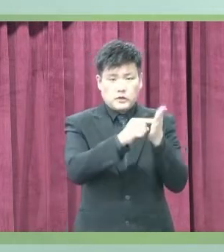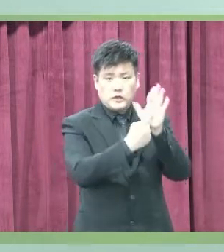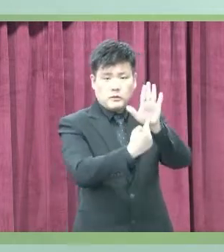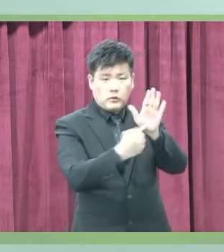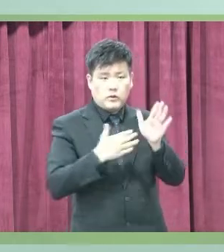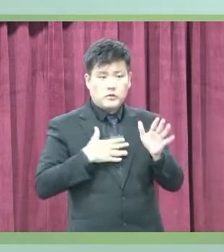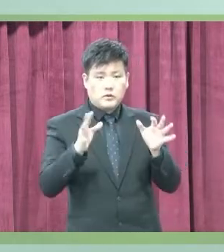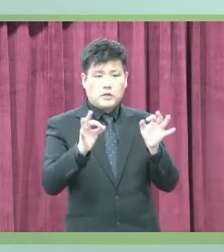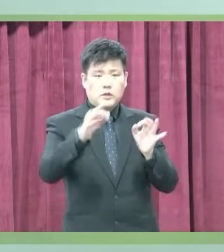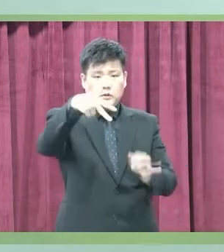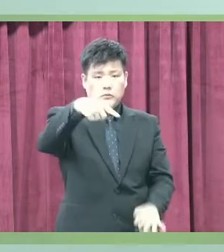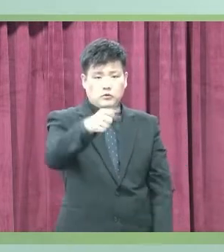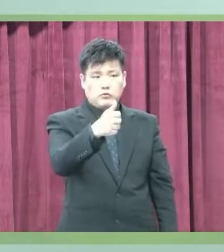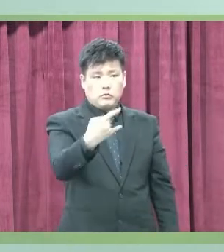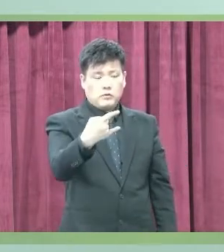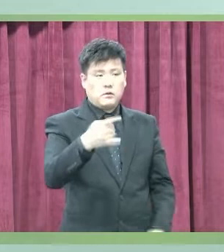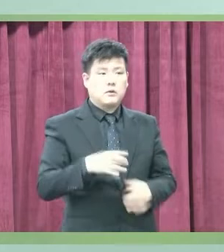김주희입니다.